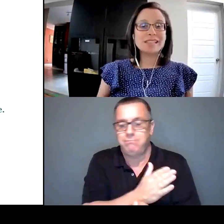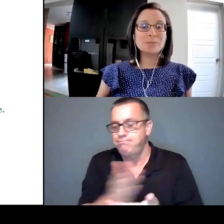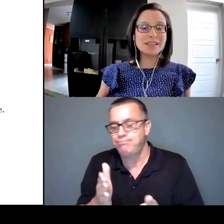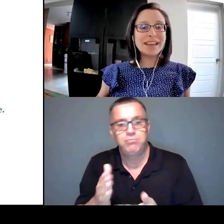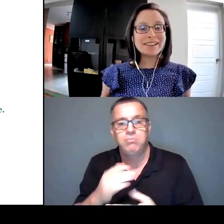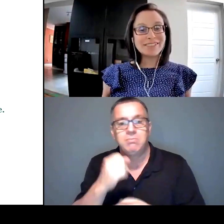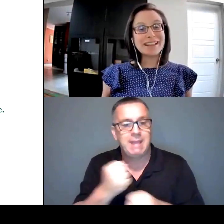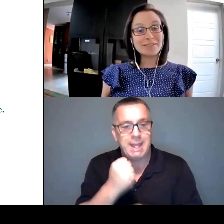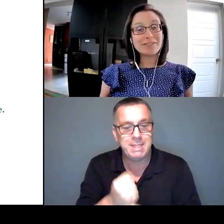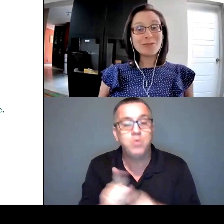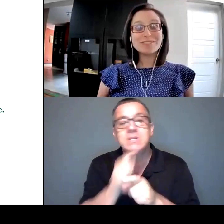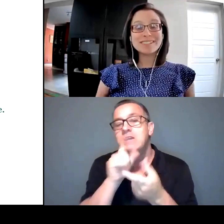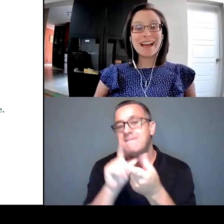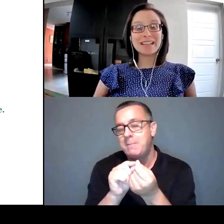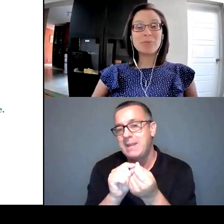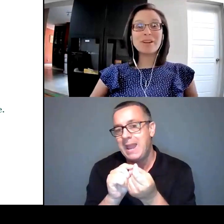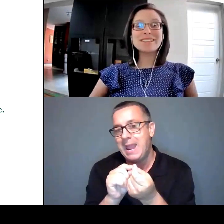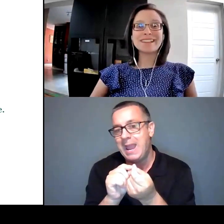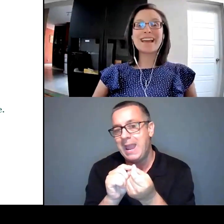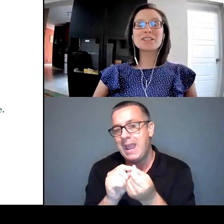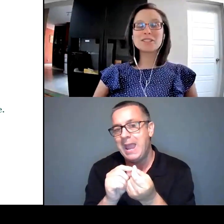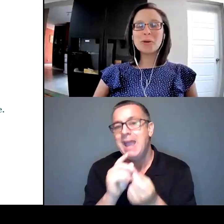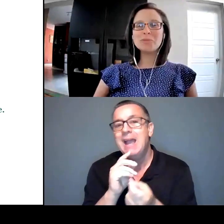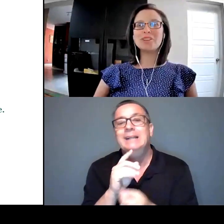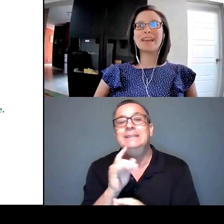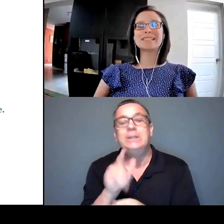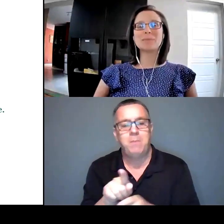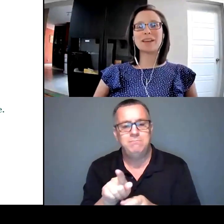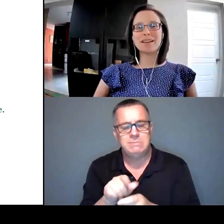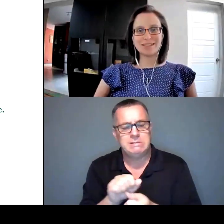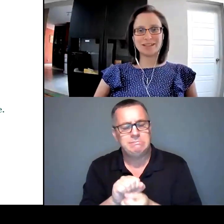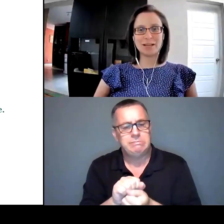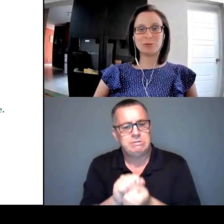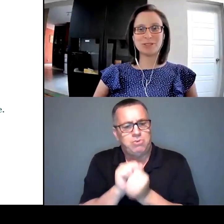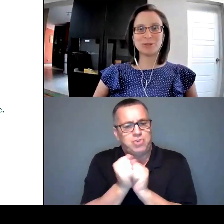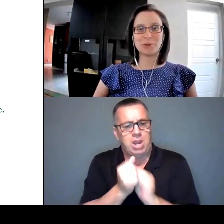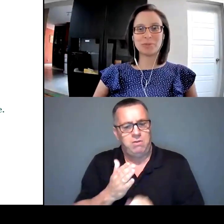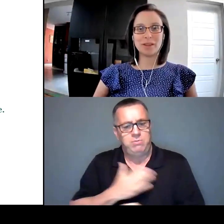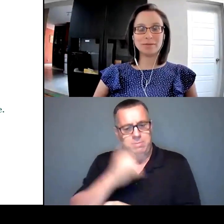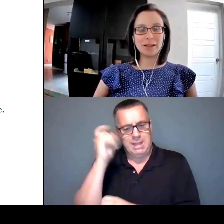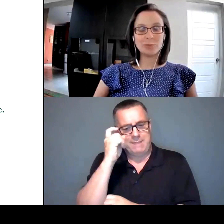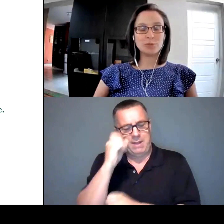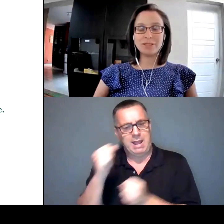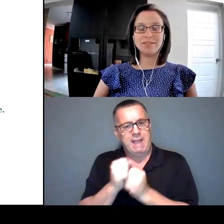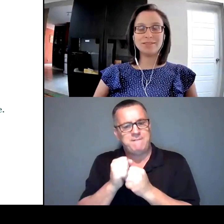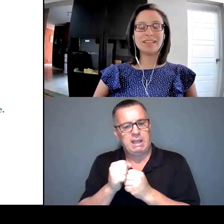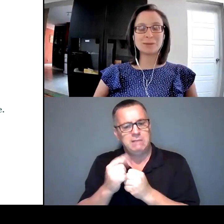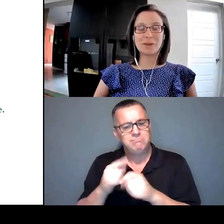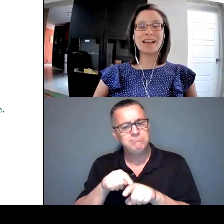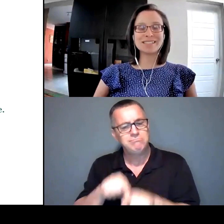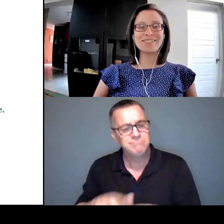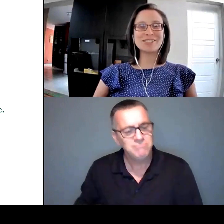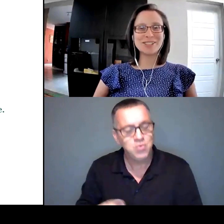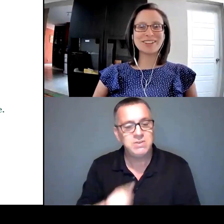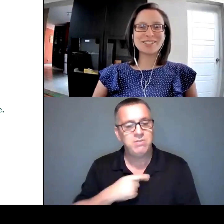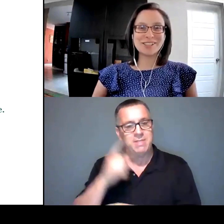vous expliquer, dans le fond, à quel point ça transforme notre expérience avec la nourriture. Puis, notre